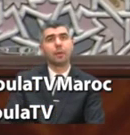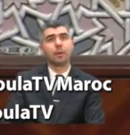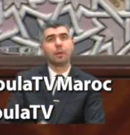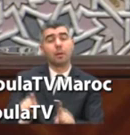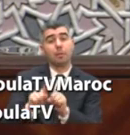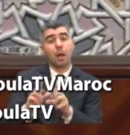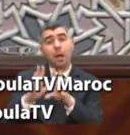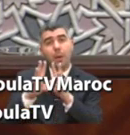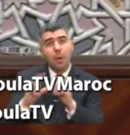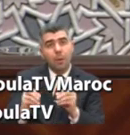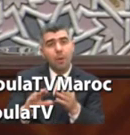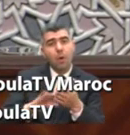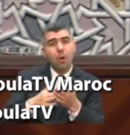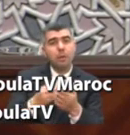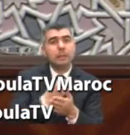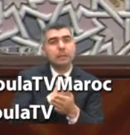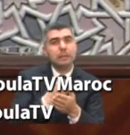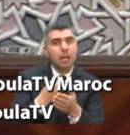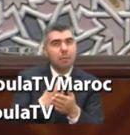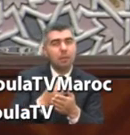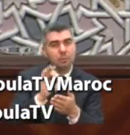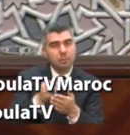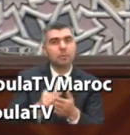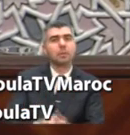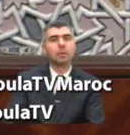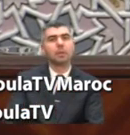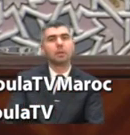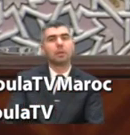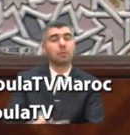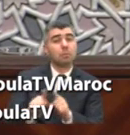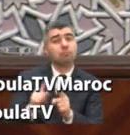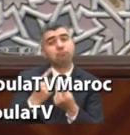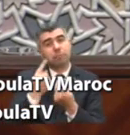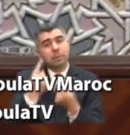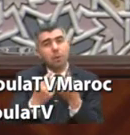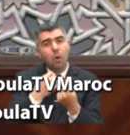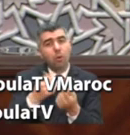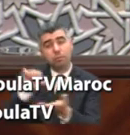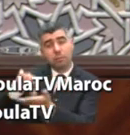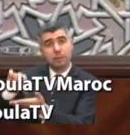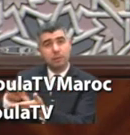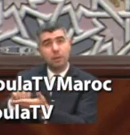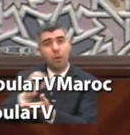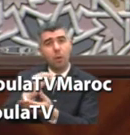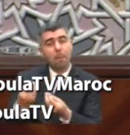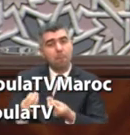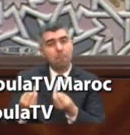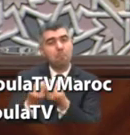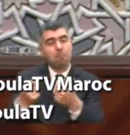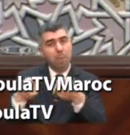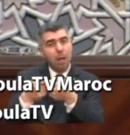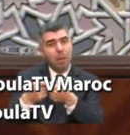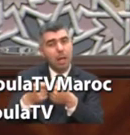بالخصاص اللي تكلمتي عليه في الاطباء، على اي حال هو كيبقى نسبي بالمقارنه مع اقاليم اخرى، مع العلم انه